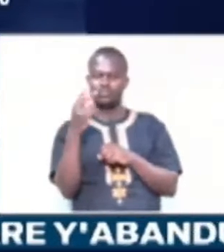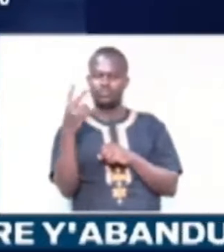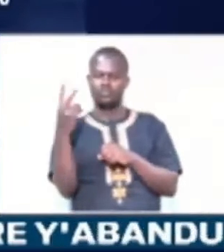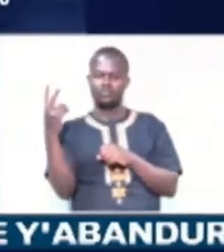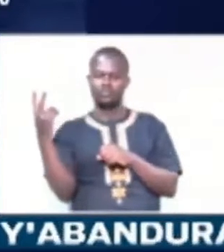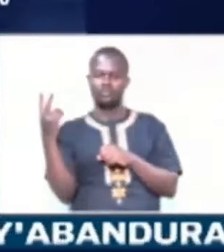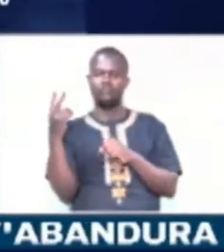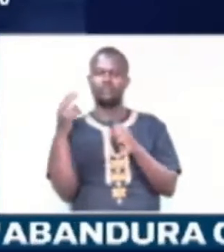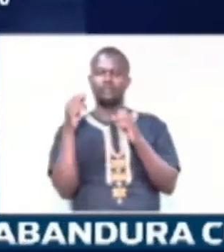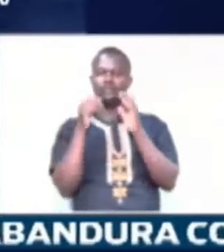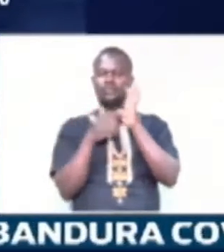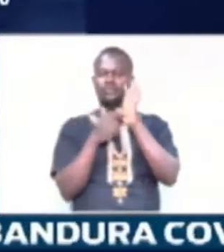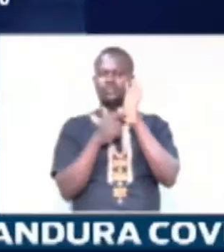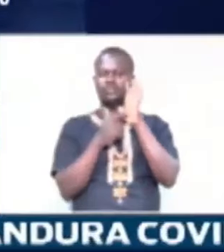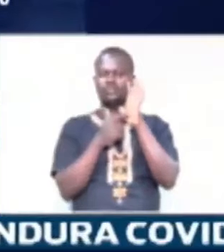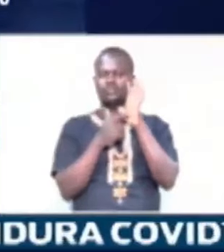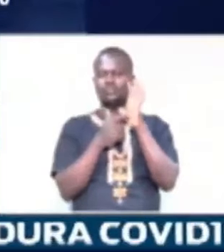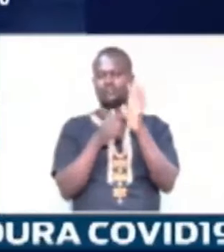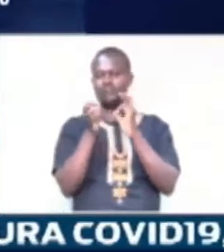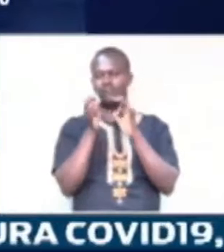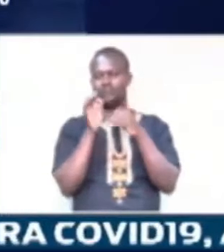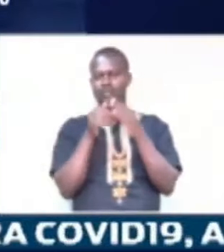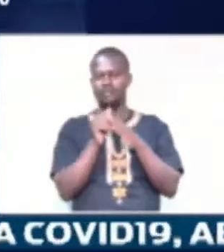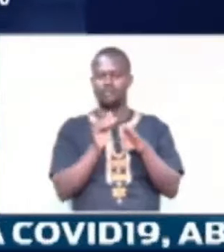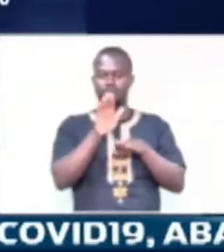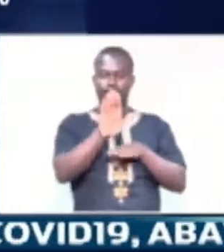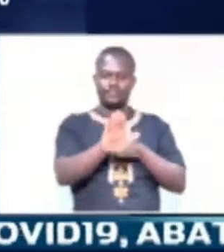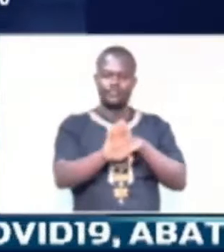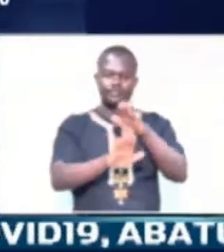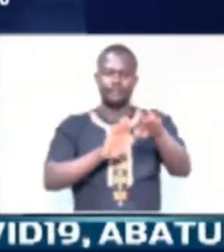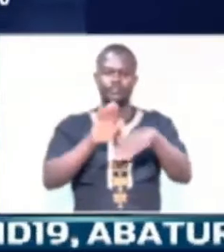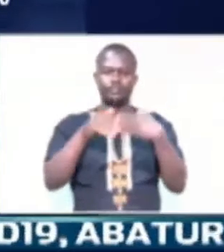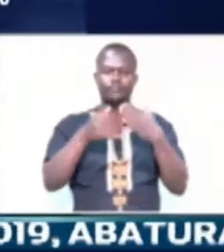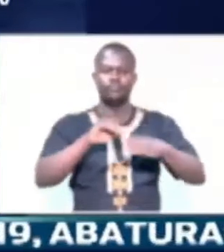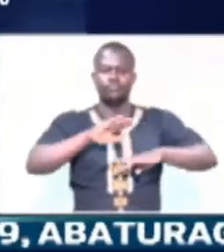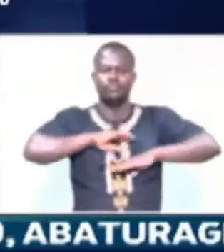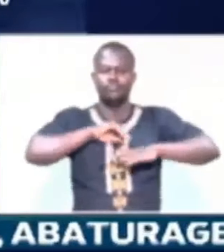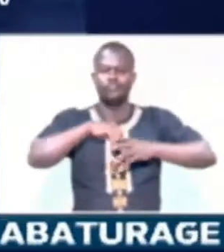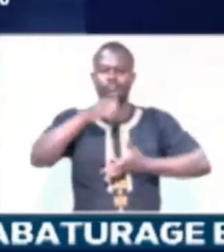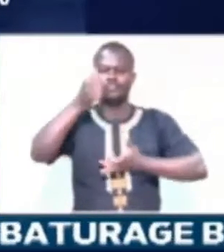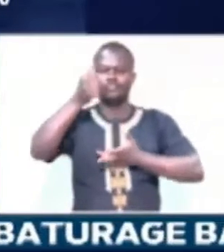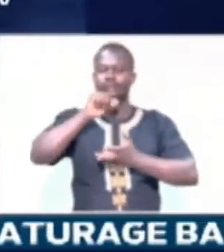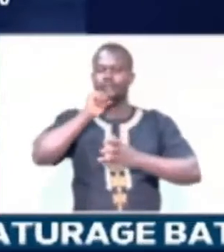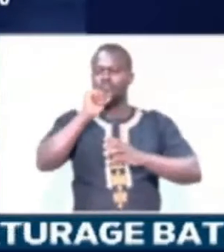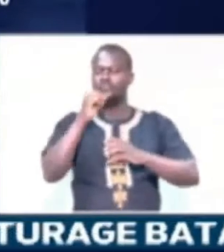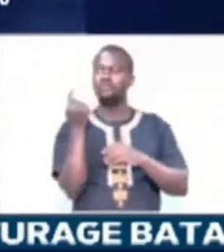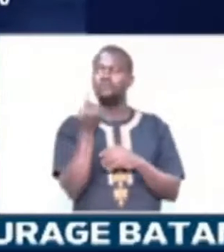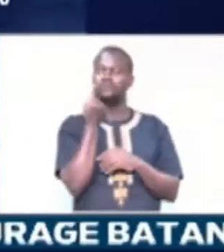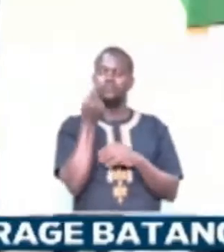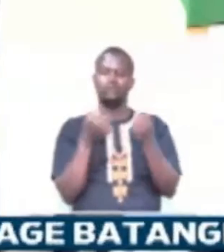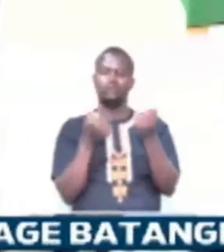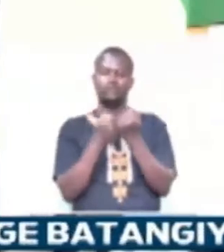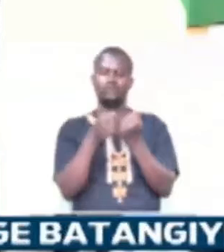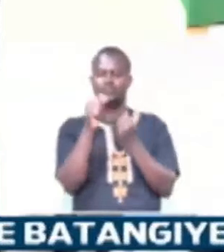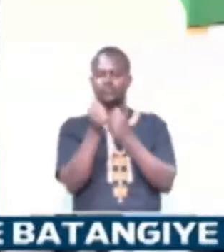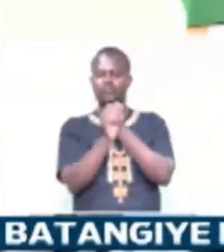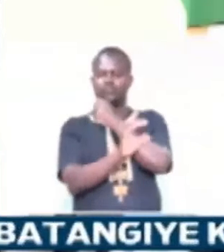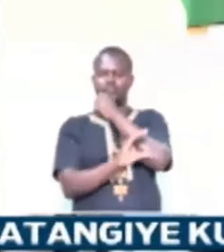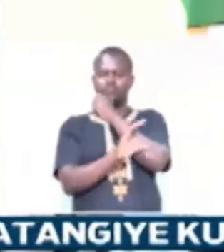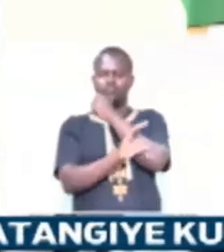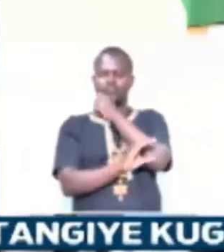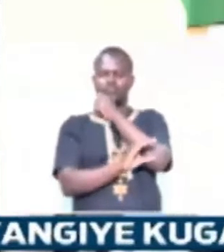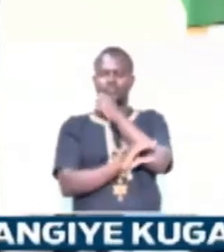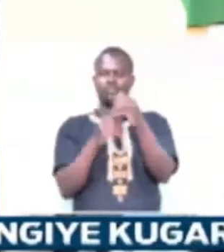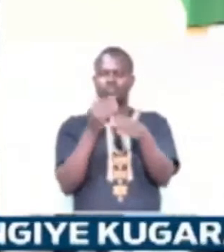2021-2022 ikimenyetso gikomeye gishimangira intambwe igihugu kimaze gutera mu kwihaza mu ngengo y'imari aho kurambiriza ku nkunga z'amahanga Minisitiri